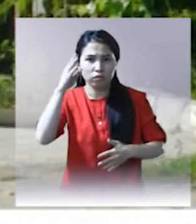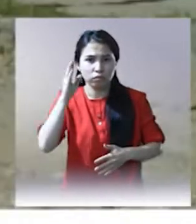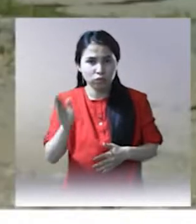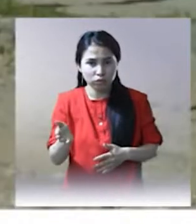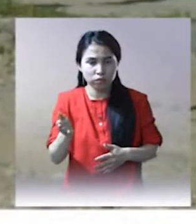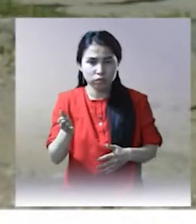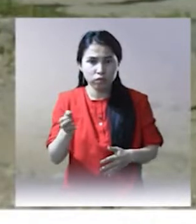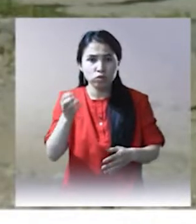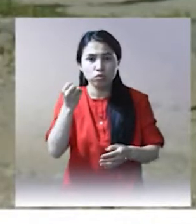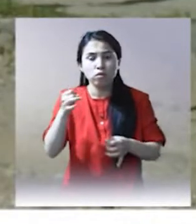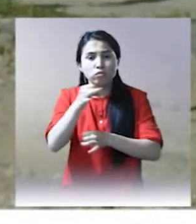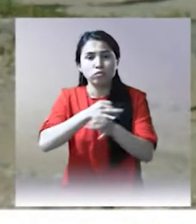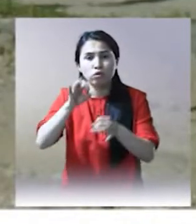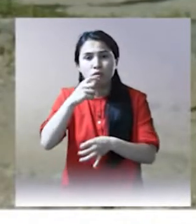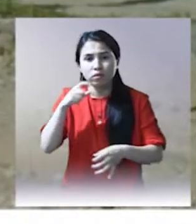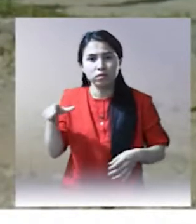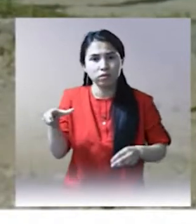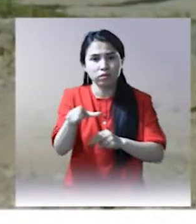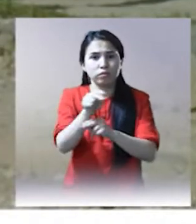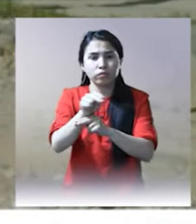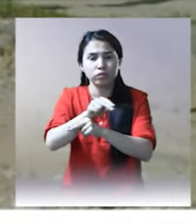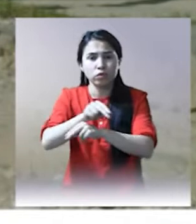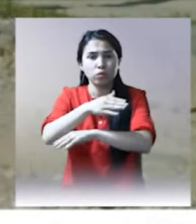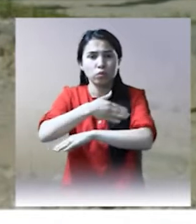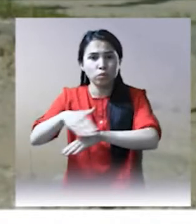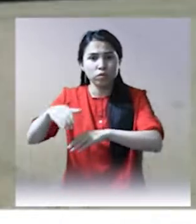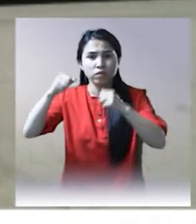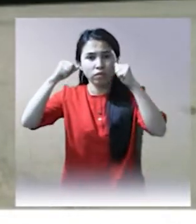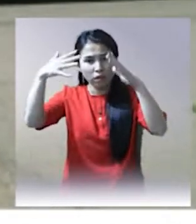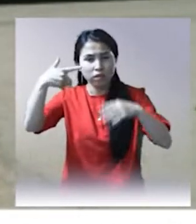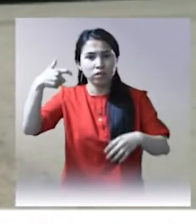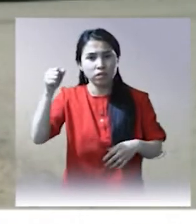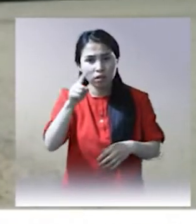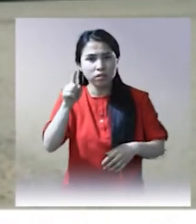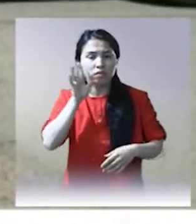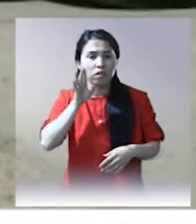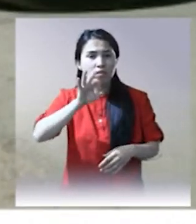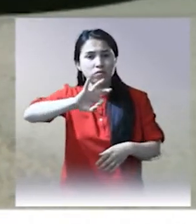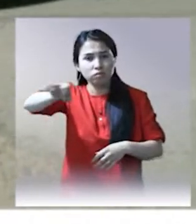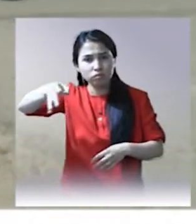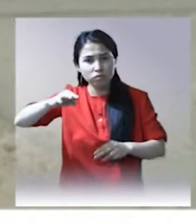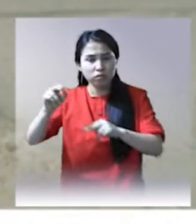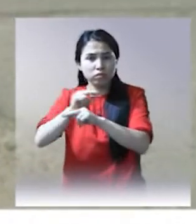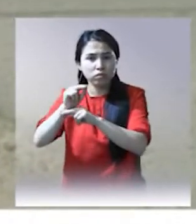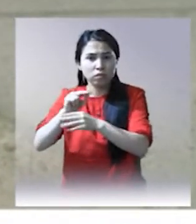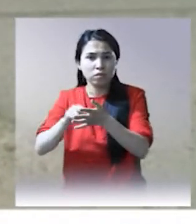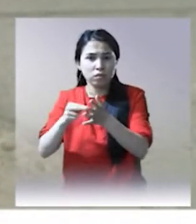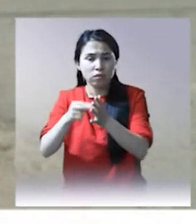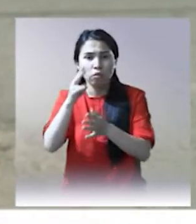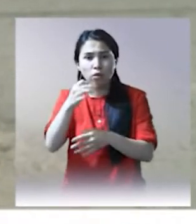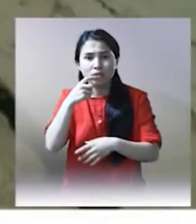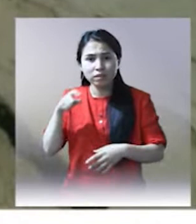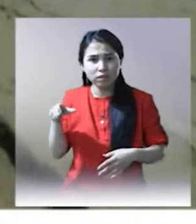да көтерілді. Естеріңізде болса, осыған дейін шаһардағы көше жолдары жарық, газ, су құбырларын жүргізу үшін қазылған болатын, алайда жол